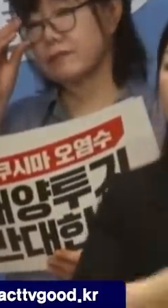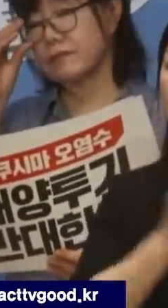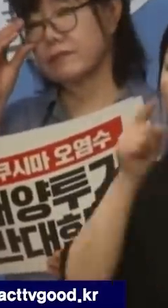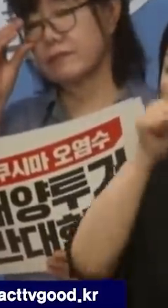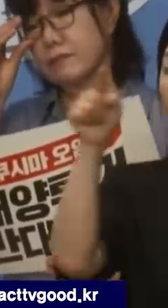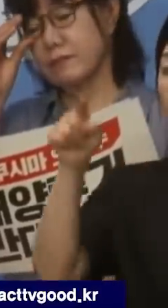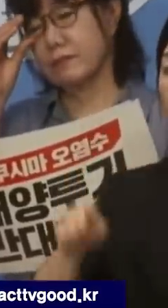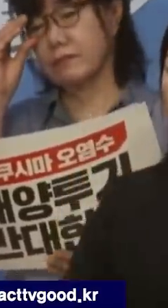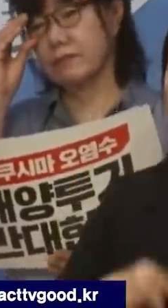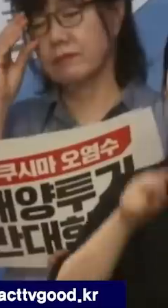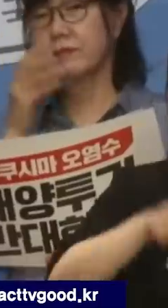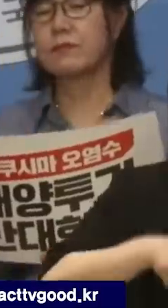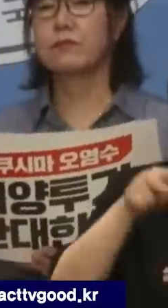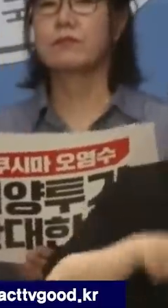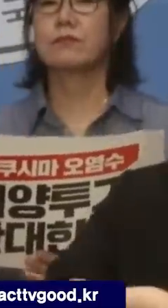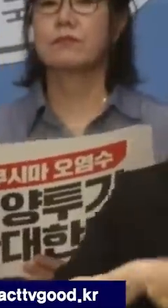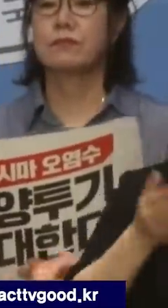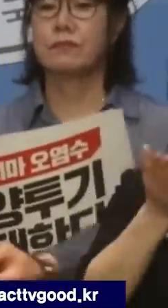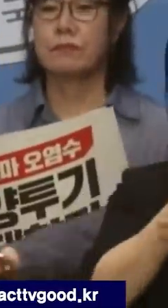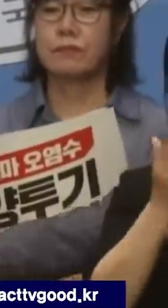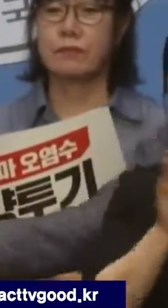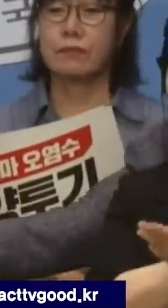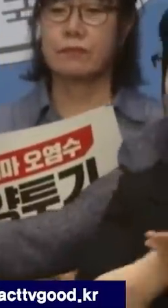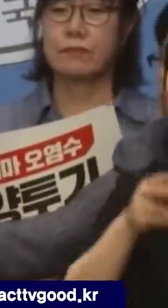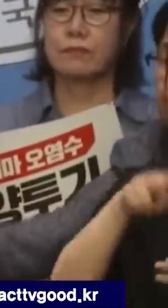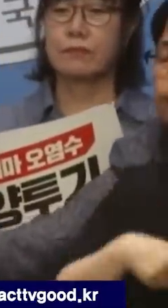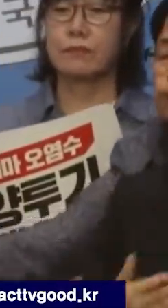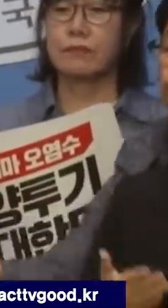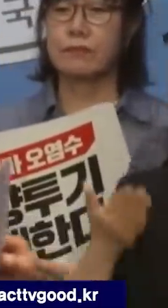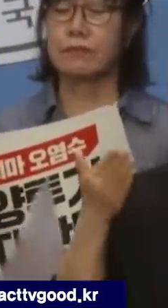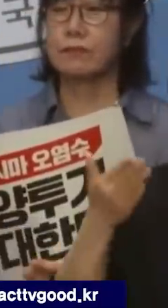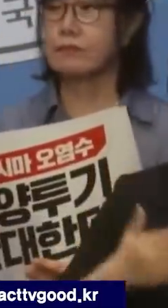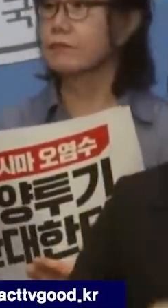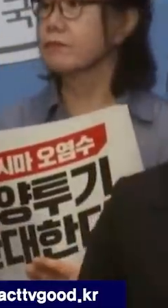성명서를 나눠서 낭독을 해드리겠습니다.